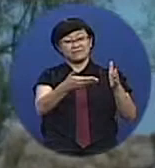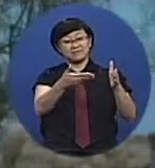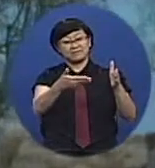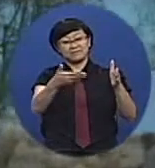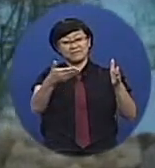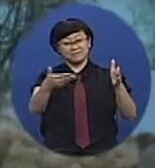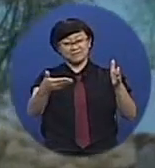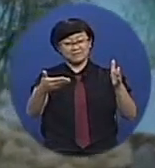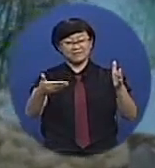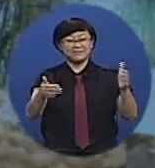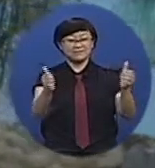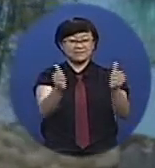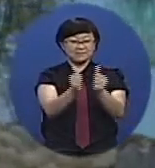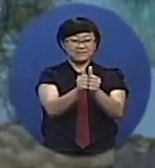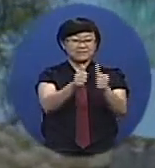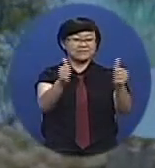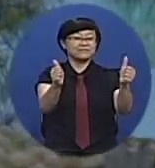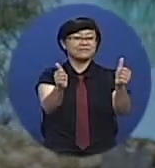흘러온